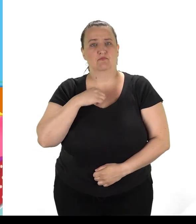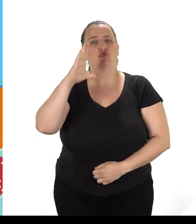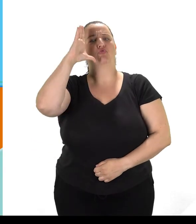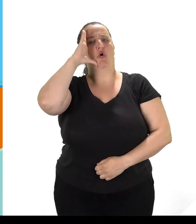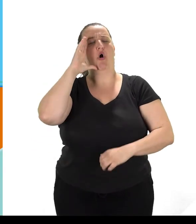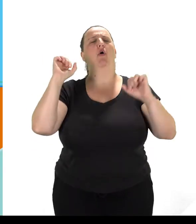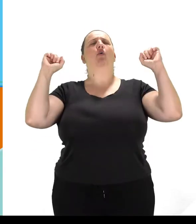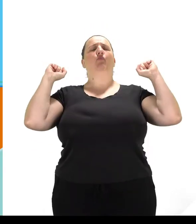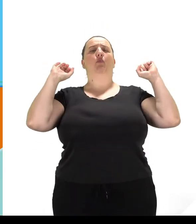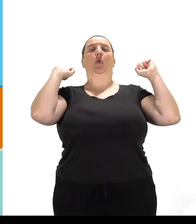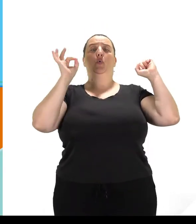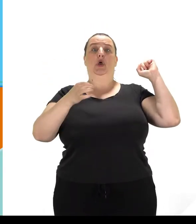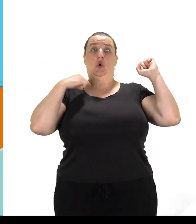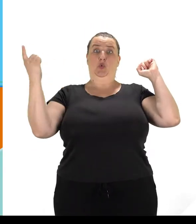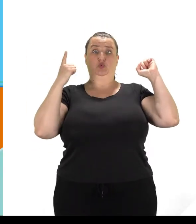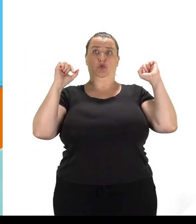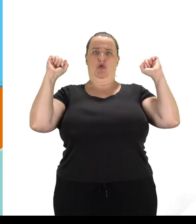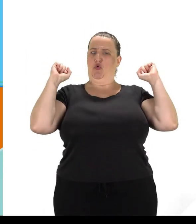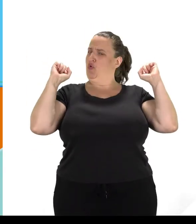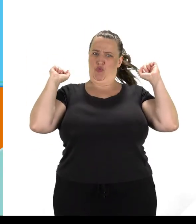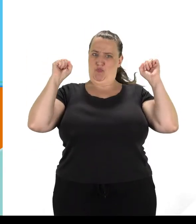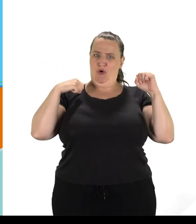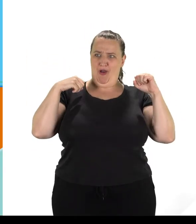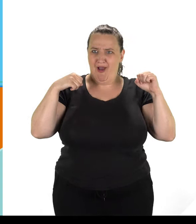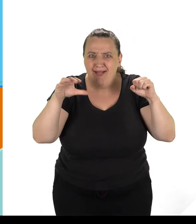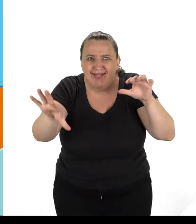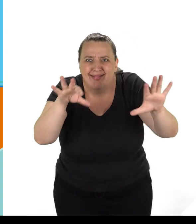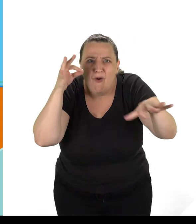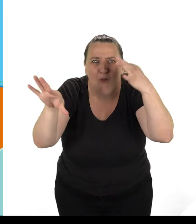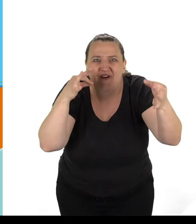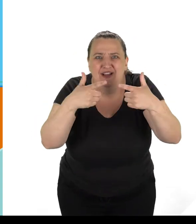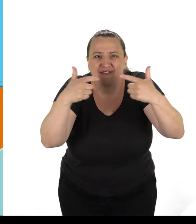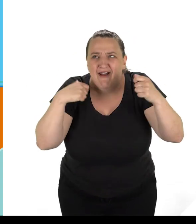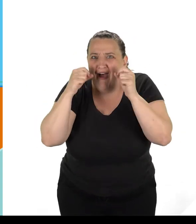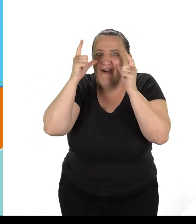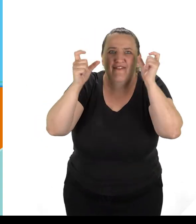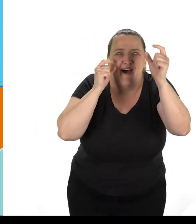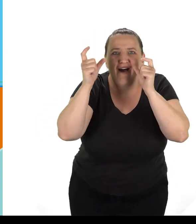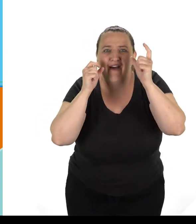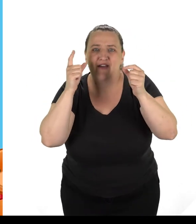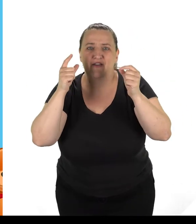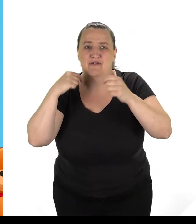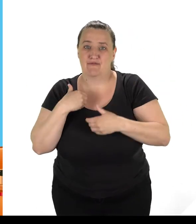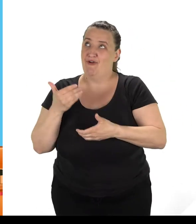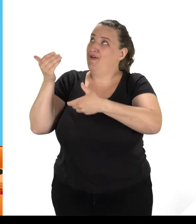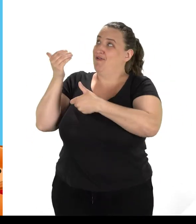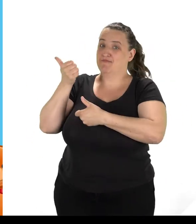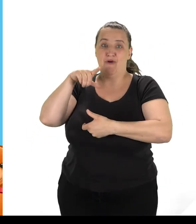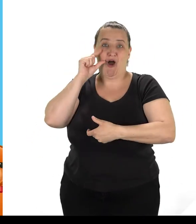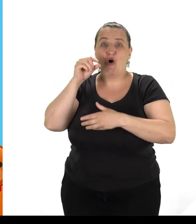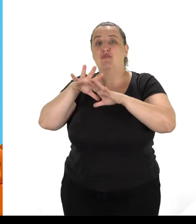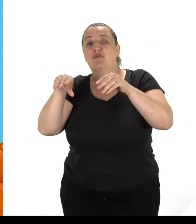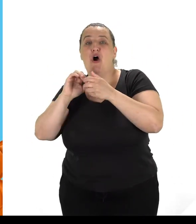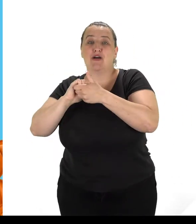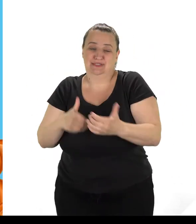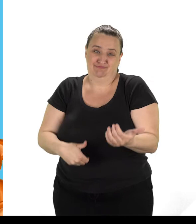Je dors sur le dos, mais je ne vis pas que sur le dos. Quand je suis éveillée, c'est l'heure des découvertes. Dans les bras,